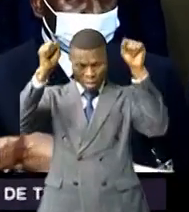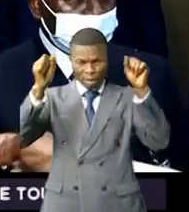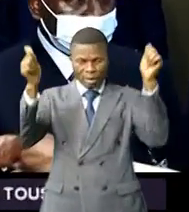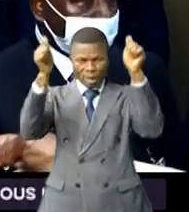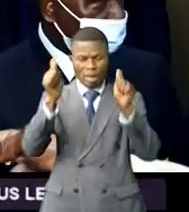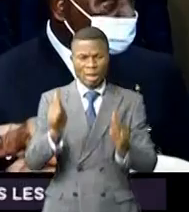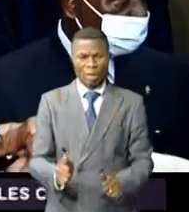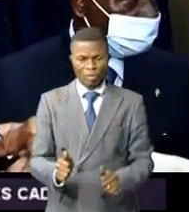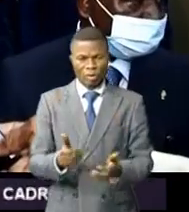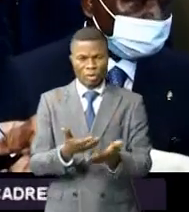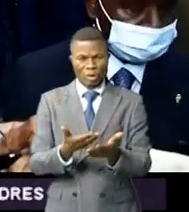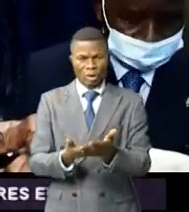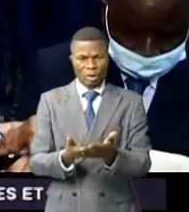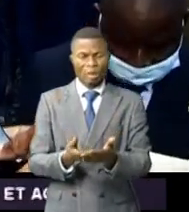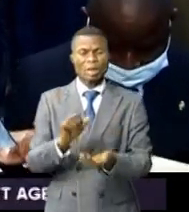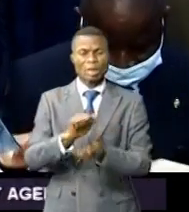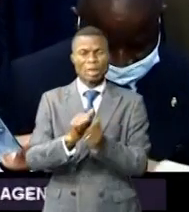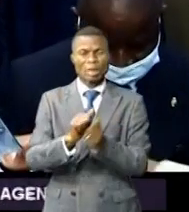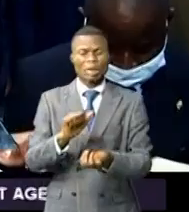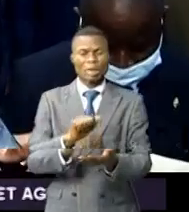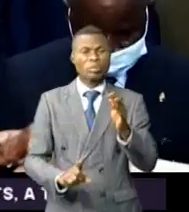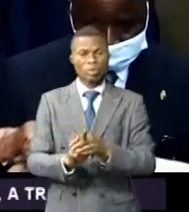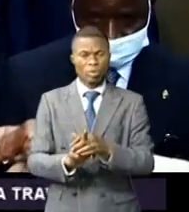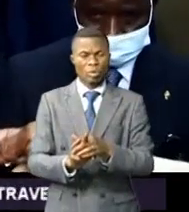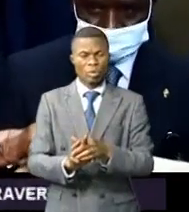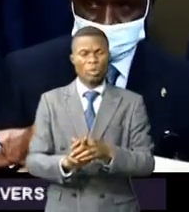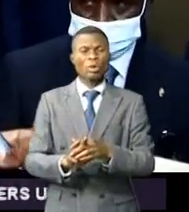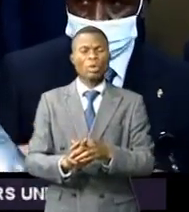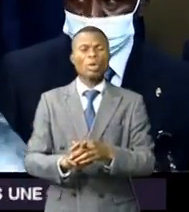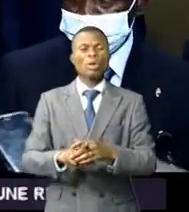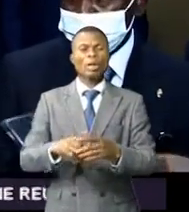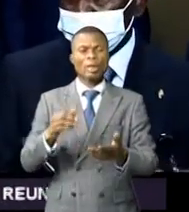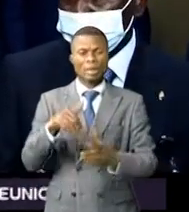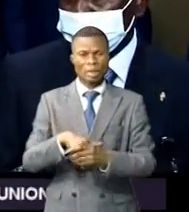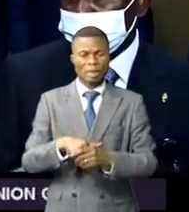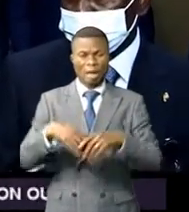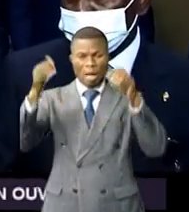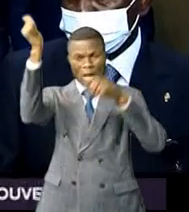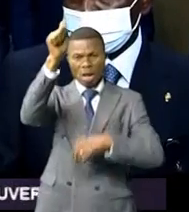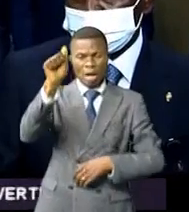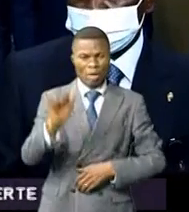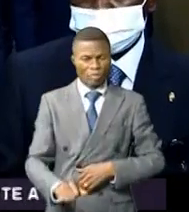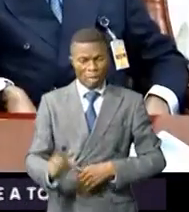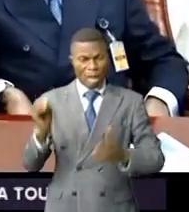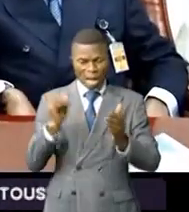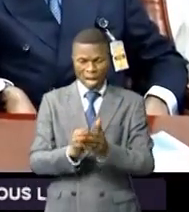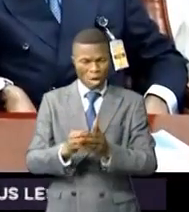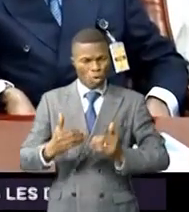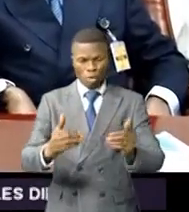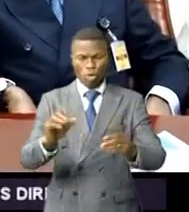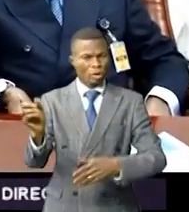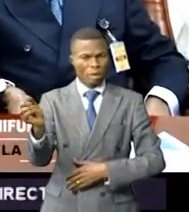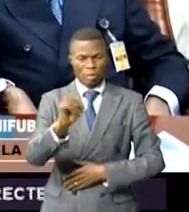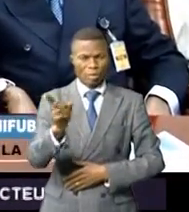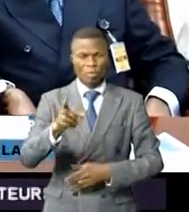que cet incident qui a été produit en Afrique du Sud ne se reproduise plus. Les